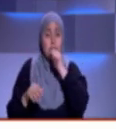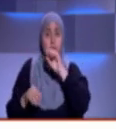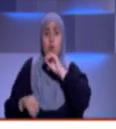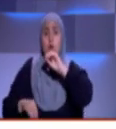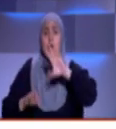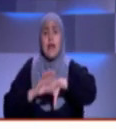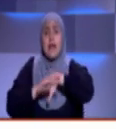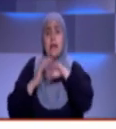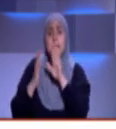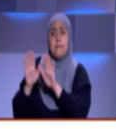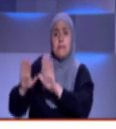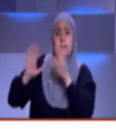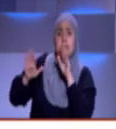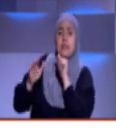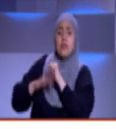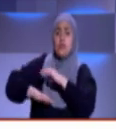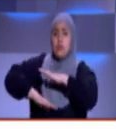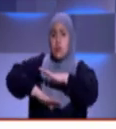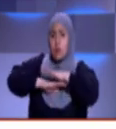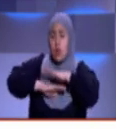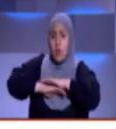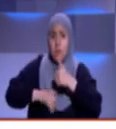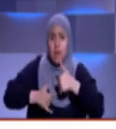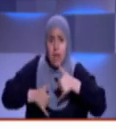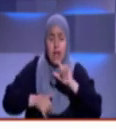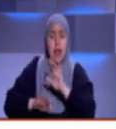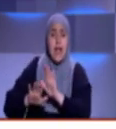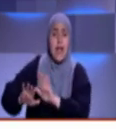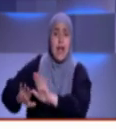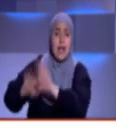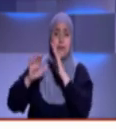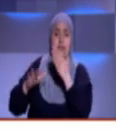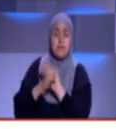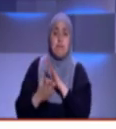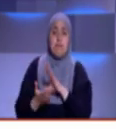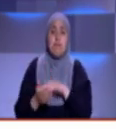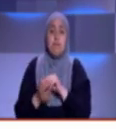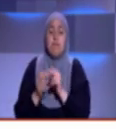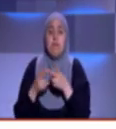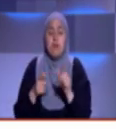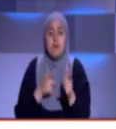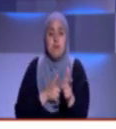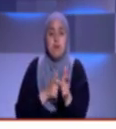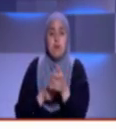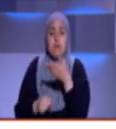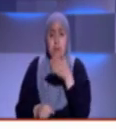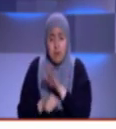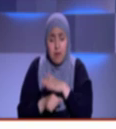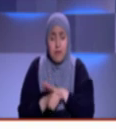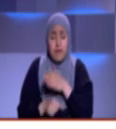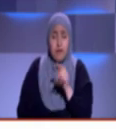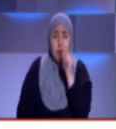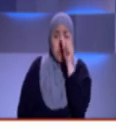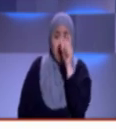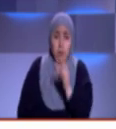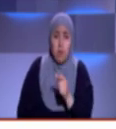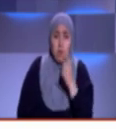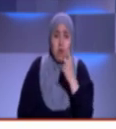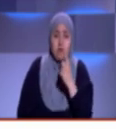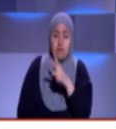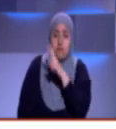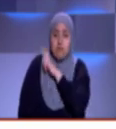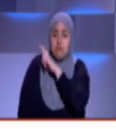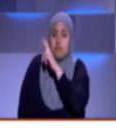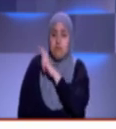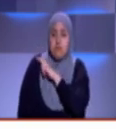عن النوافذ وبدء العملية التي استشهد فيها واحد من خيرة رجال